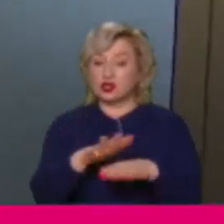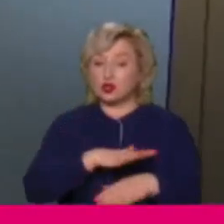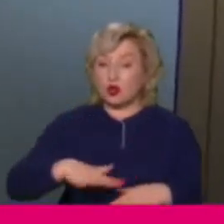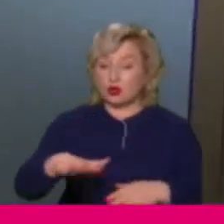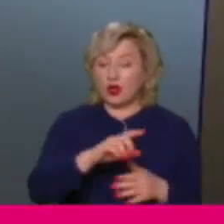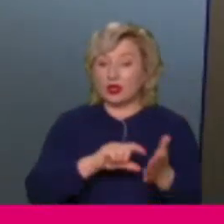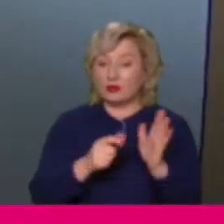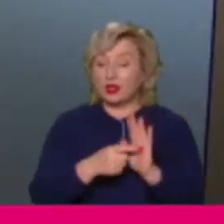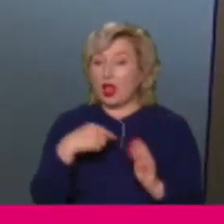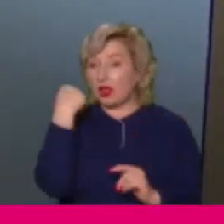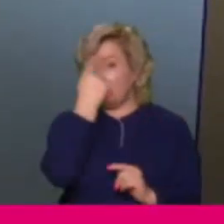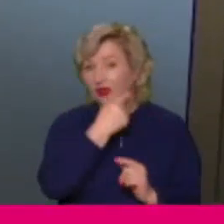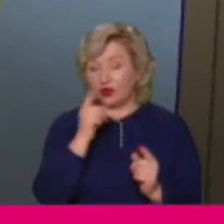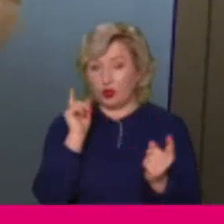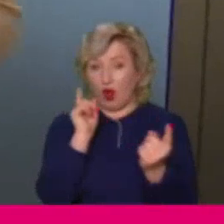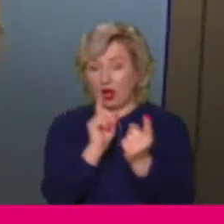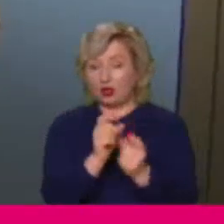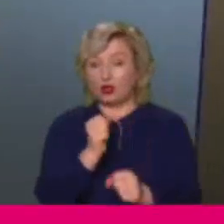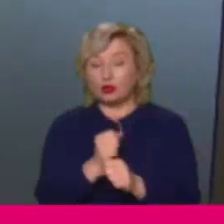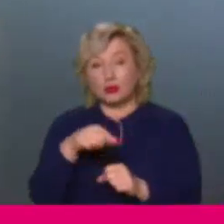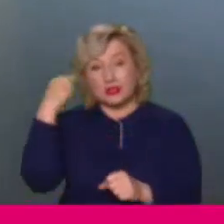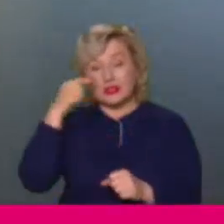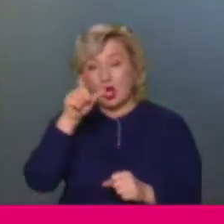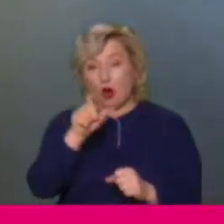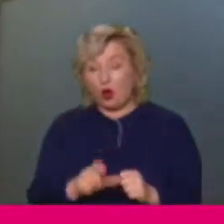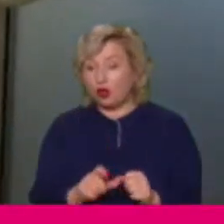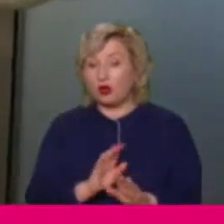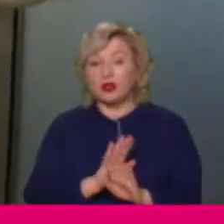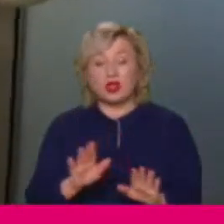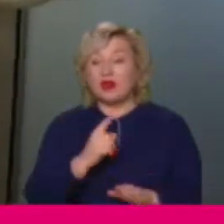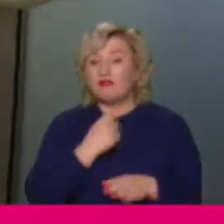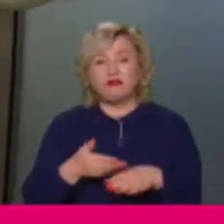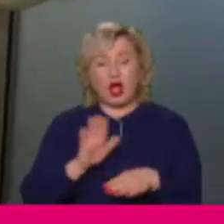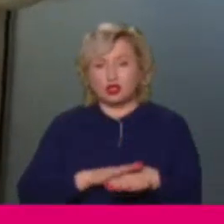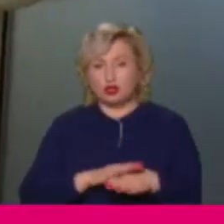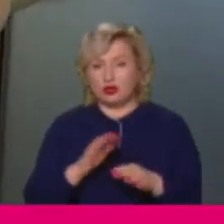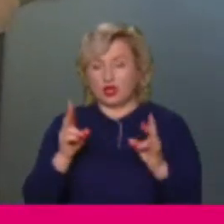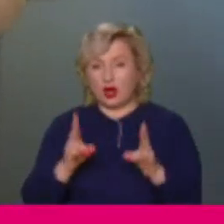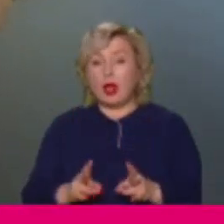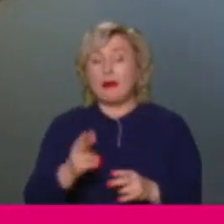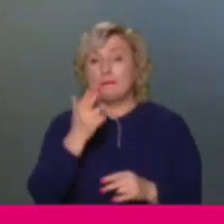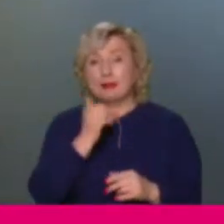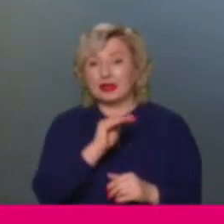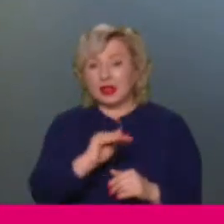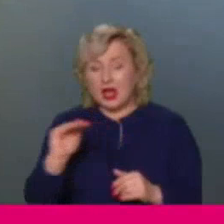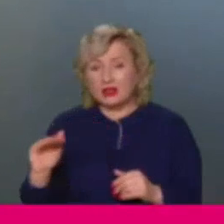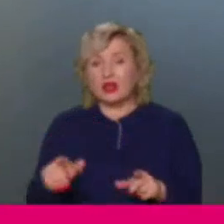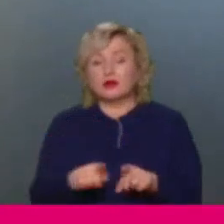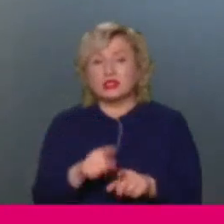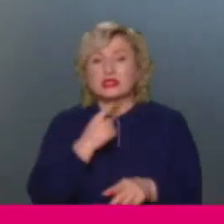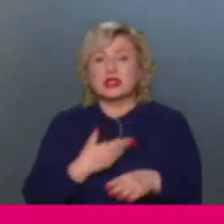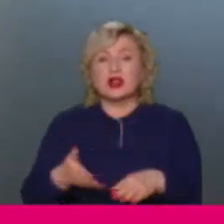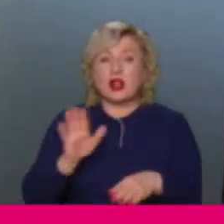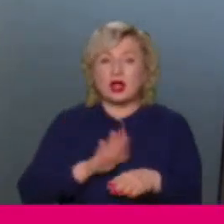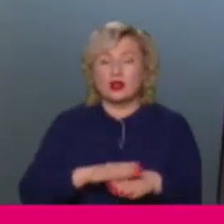для індивідуальної роботи з психологами. Тут не працюють з важкою травмою, але підліткам сьогодні дуже складно і